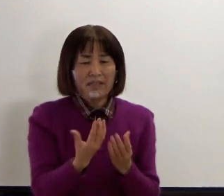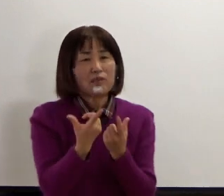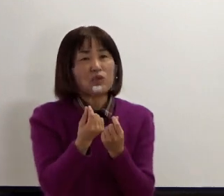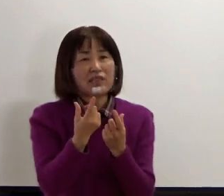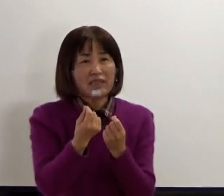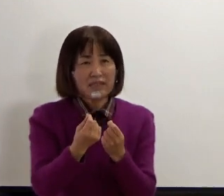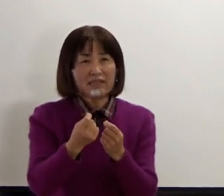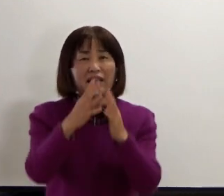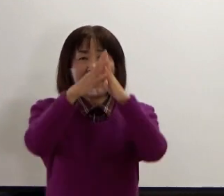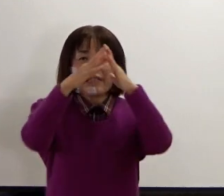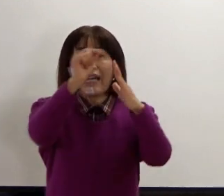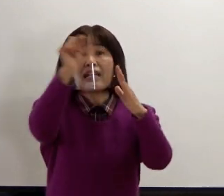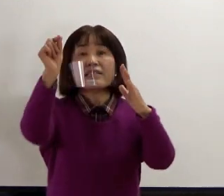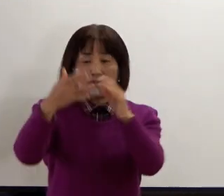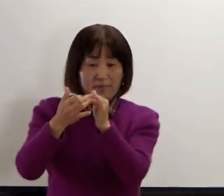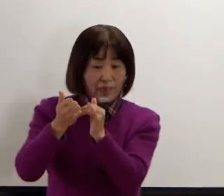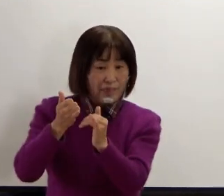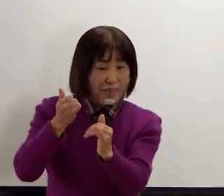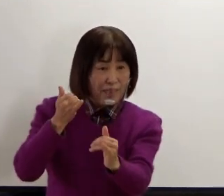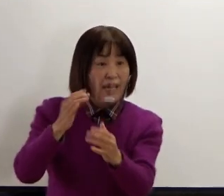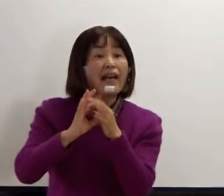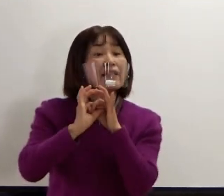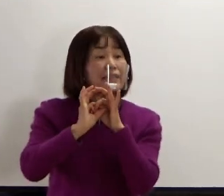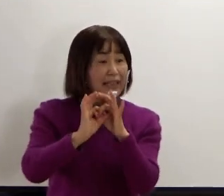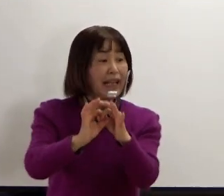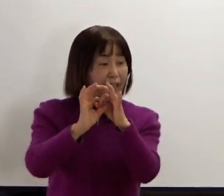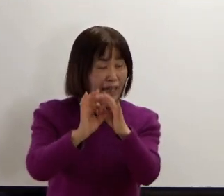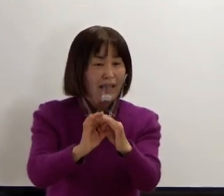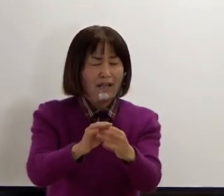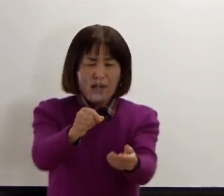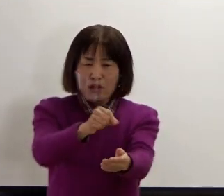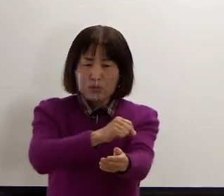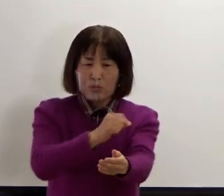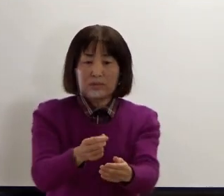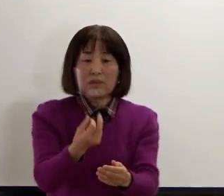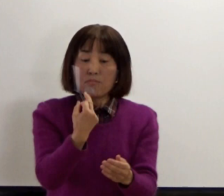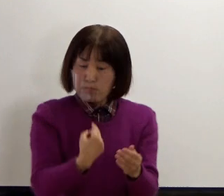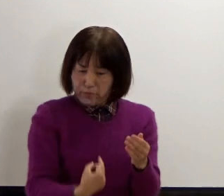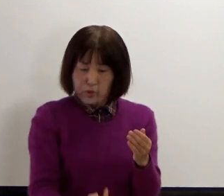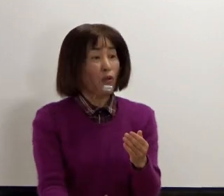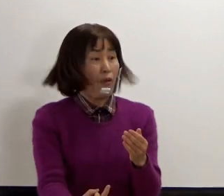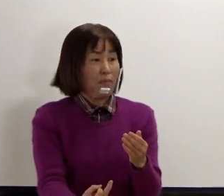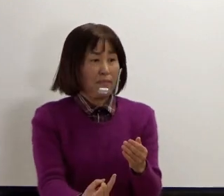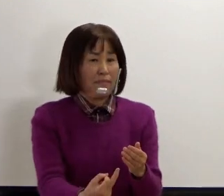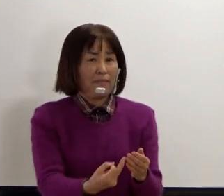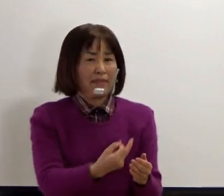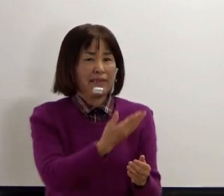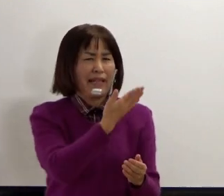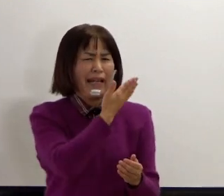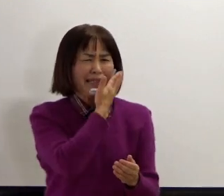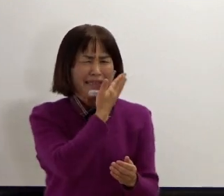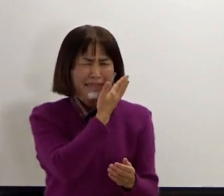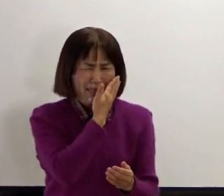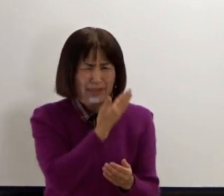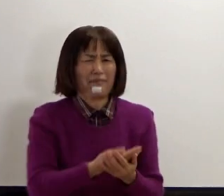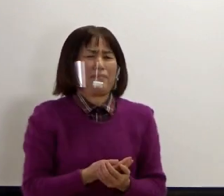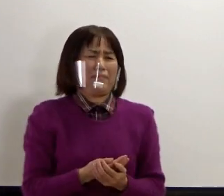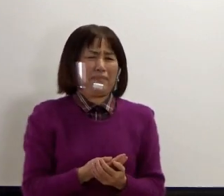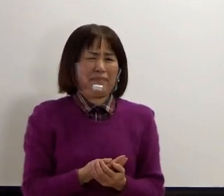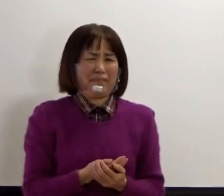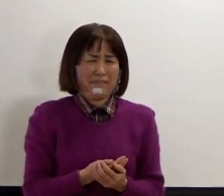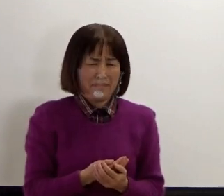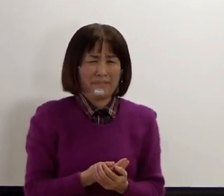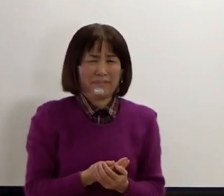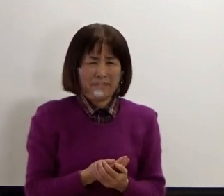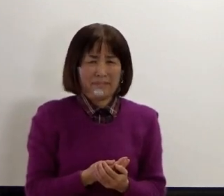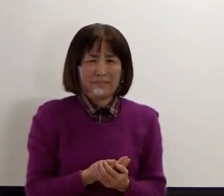ちろんそうだし、ましてや祭司の家系ですから、まあ、アビア組というですね、まあ、あの祭司